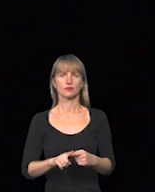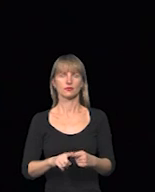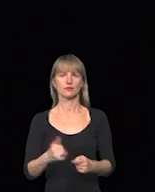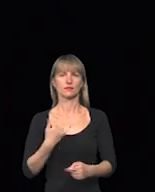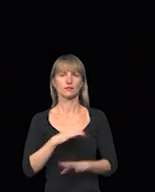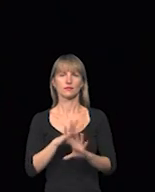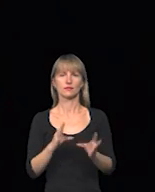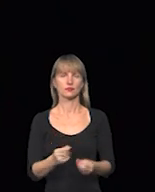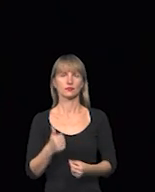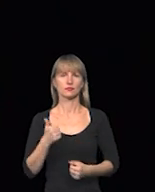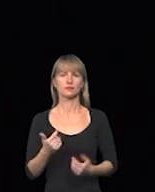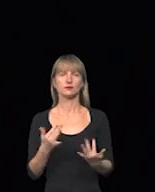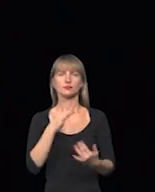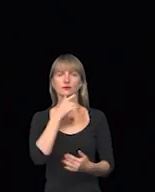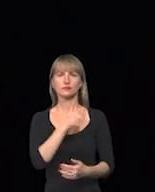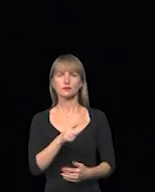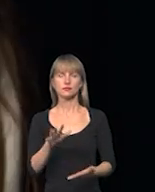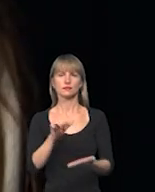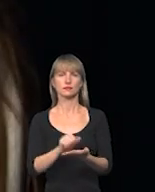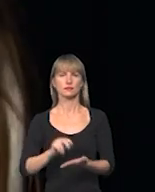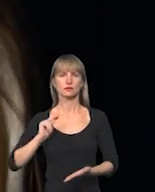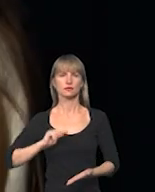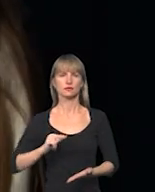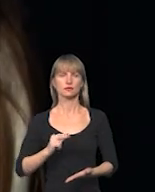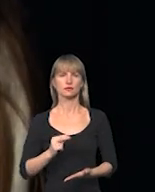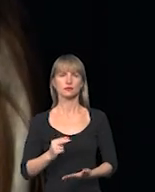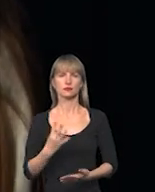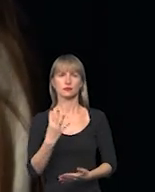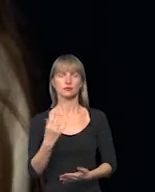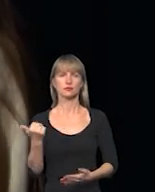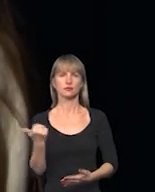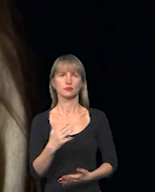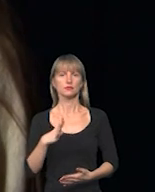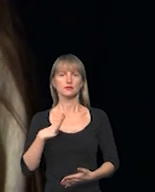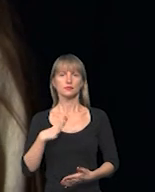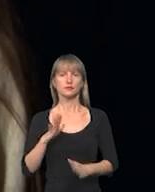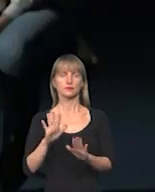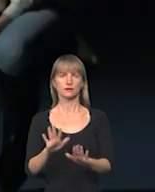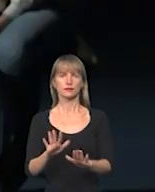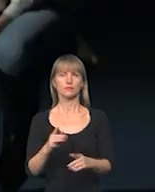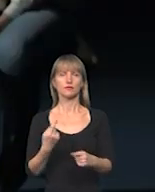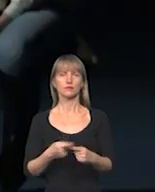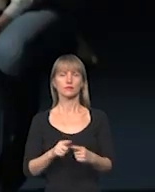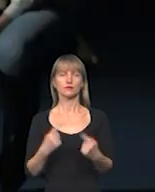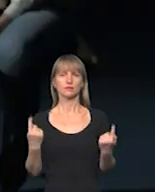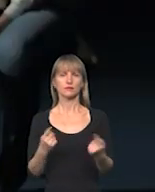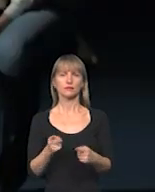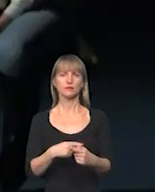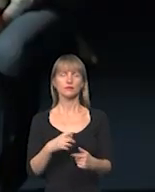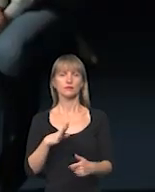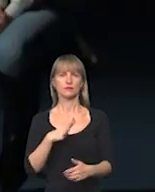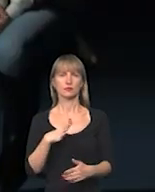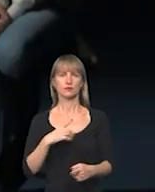А скільки, до речі, часу зайняла робота? 4 тижні ми знаходилися там. Це типово, так. Чи ну, буває